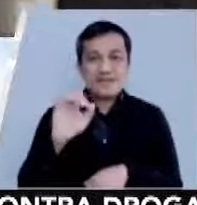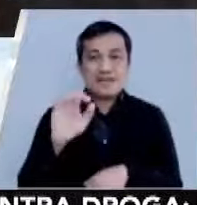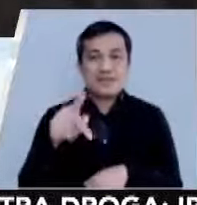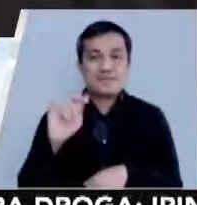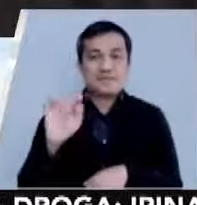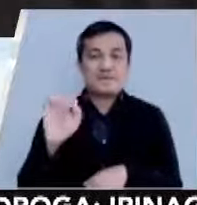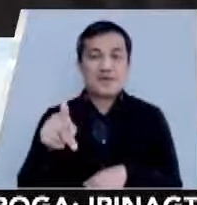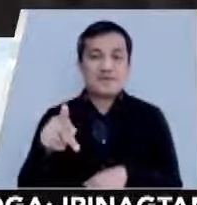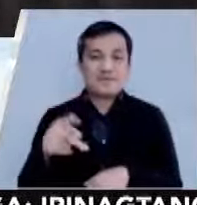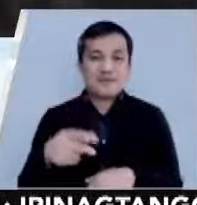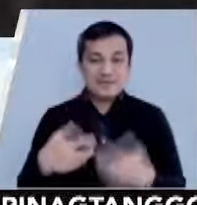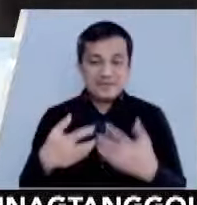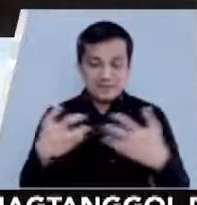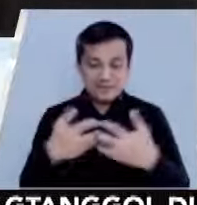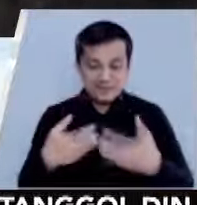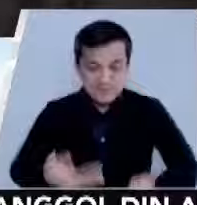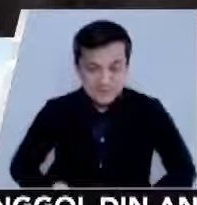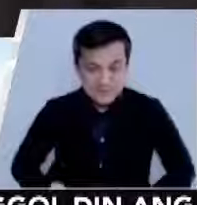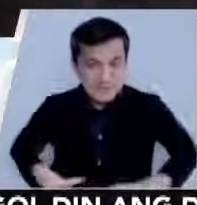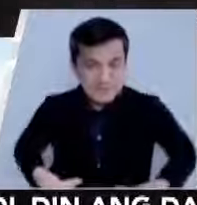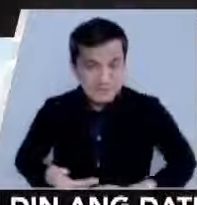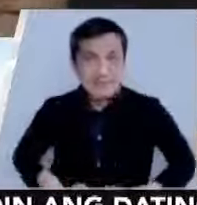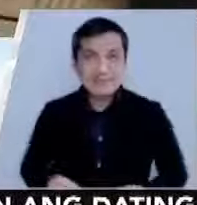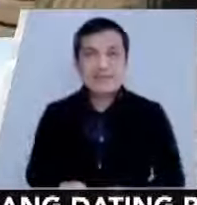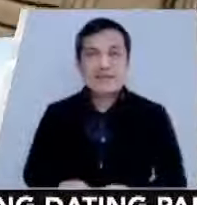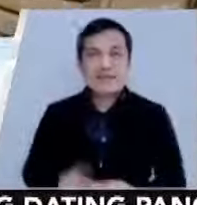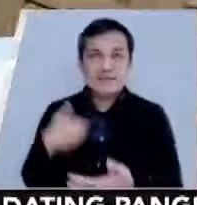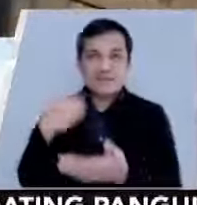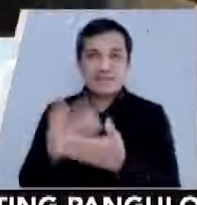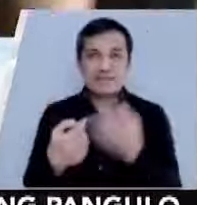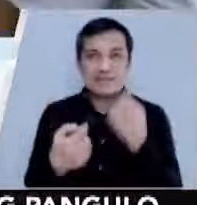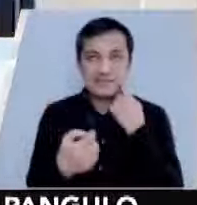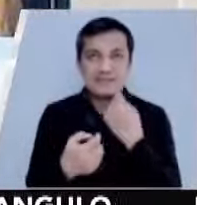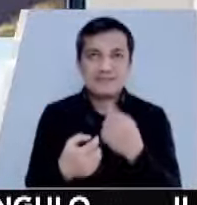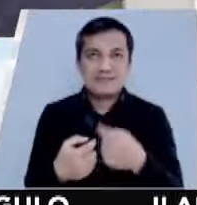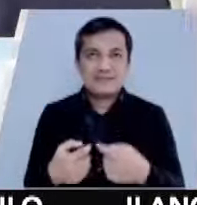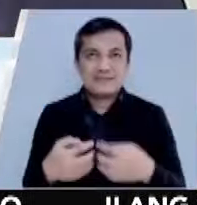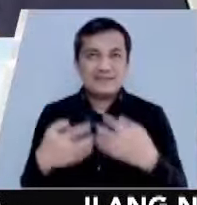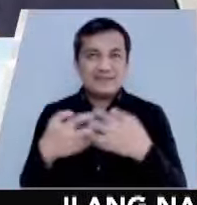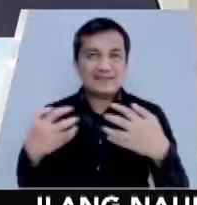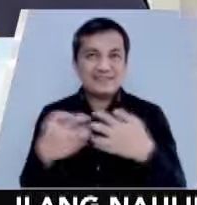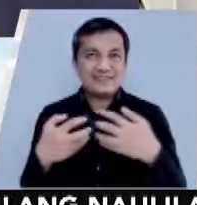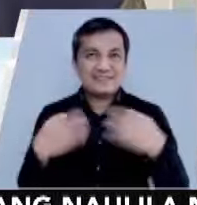At pagdating nga ni Dennis sa set kanina, nag-crop top siya ulit.